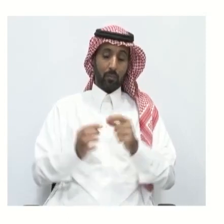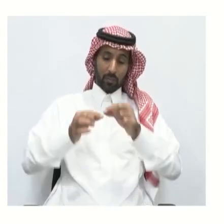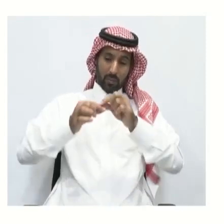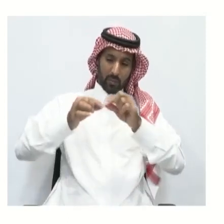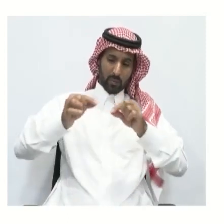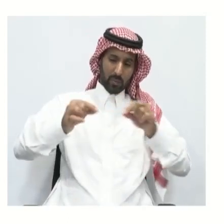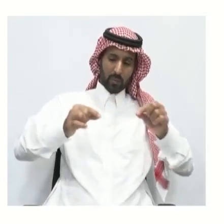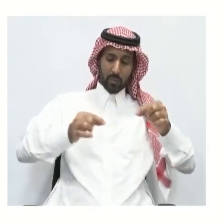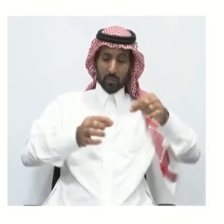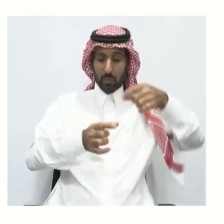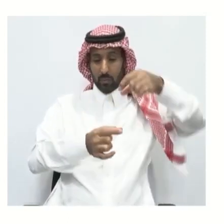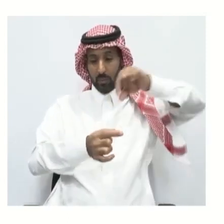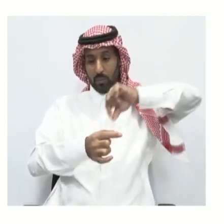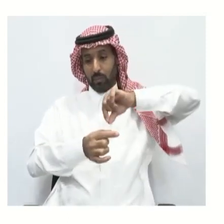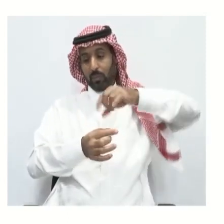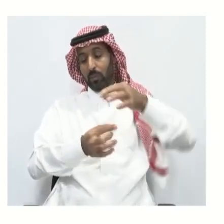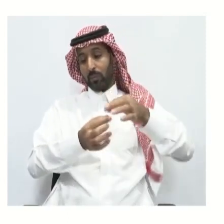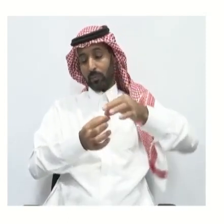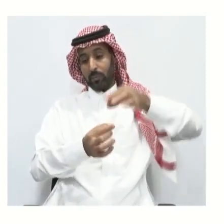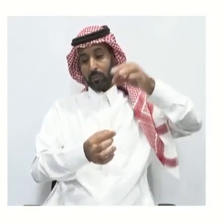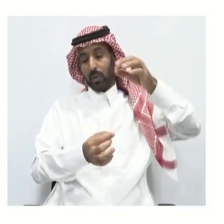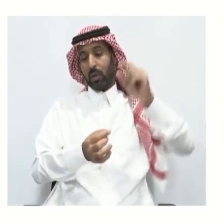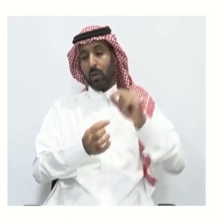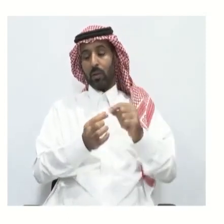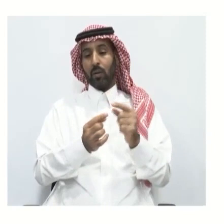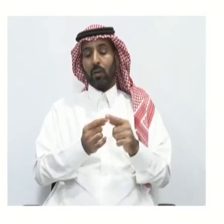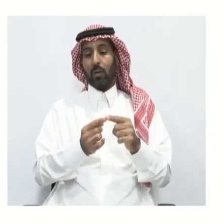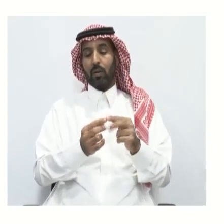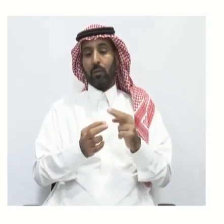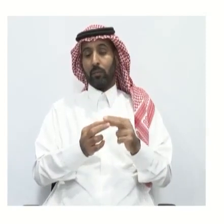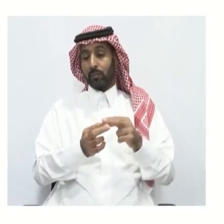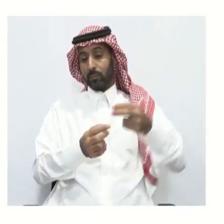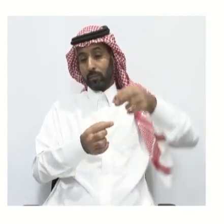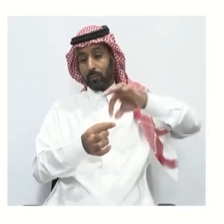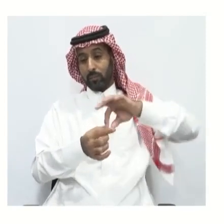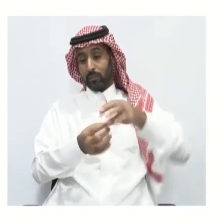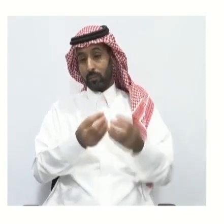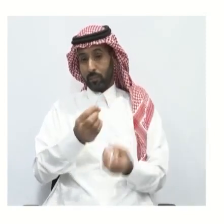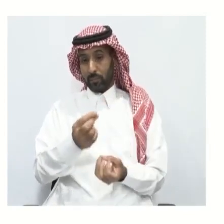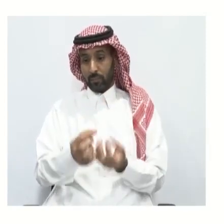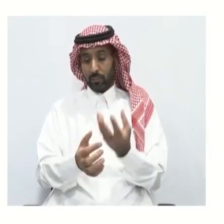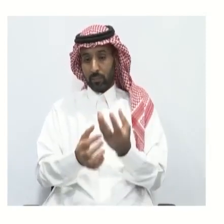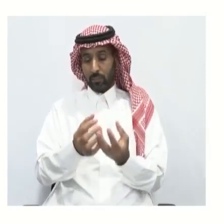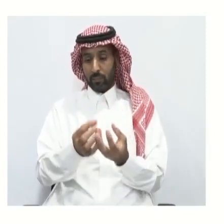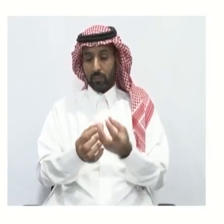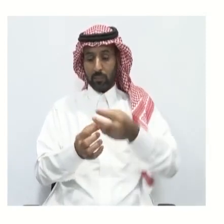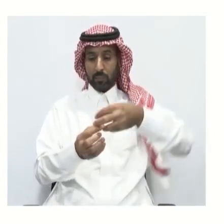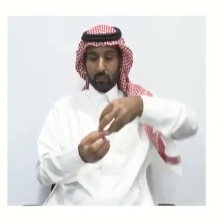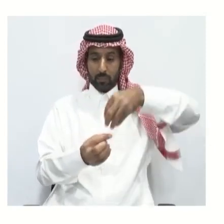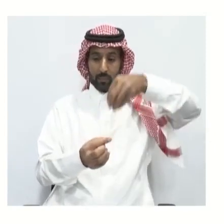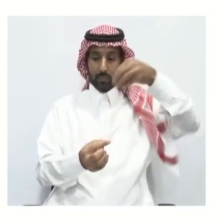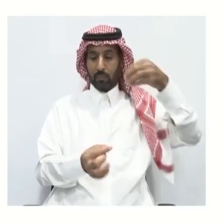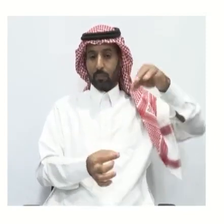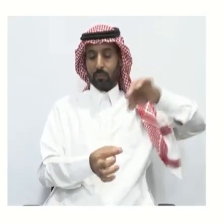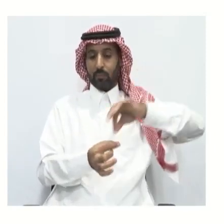النحاس في محلول نترات الفضه تترسب بلورات الفضه بما انه قال تترسب سنكتب في